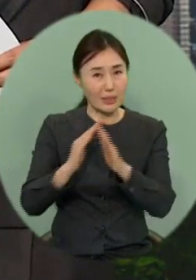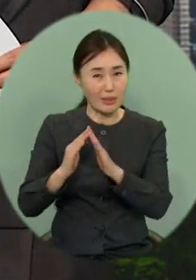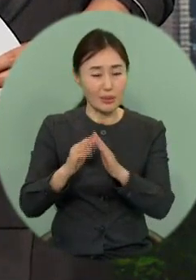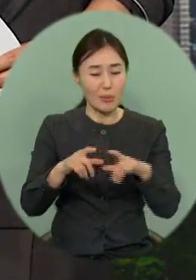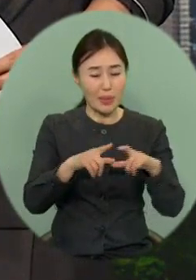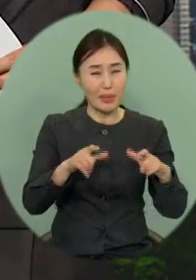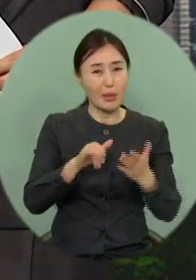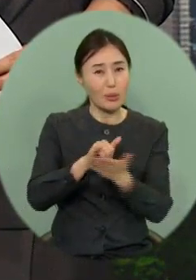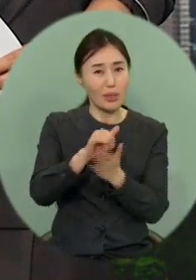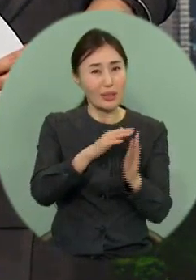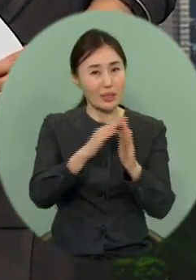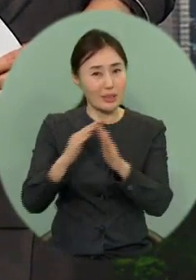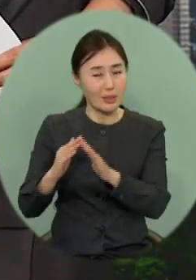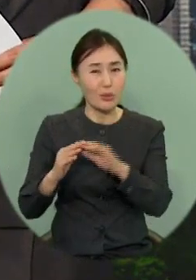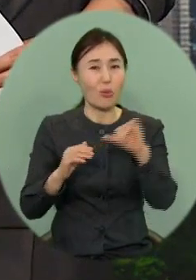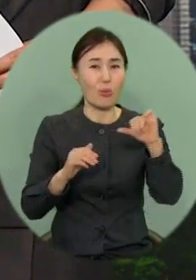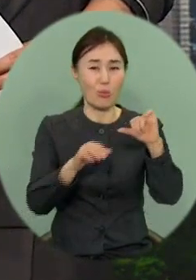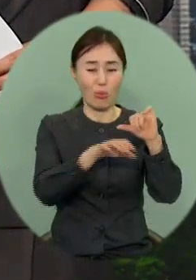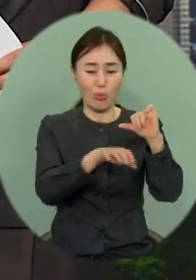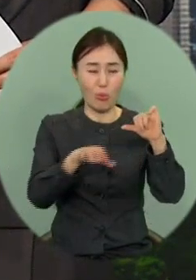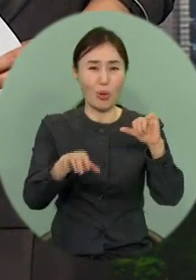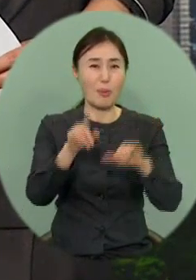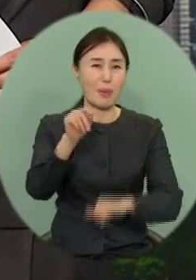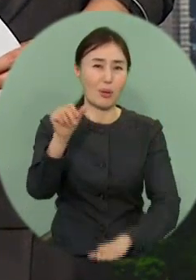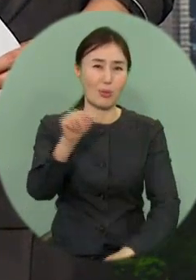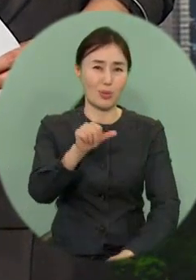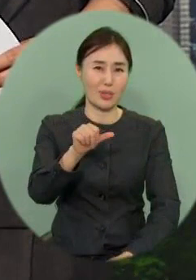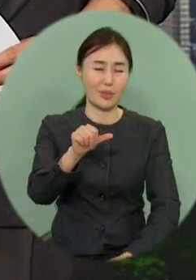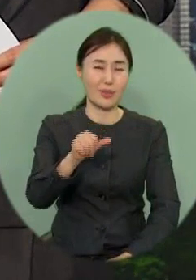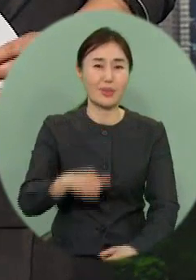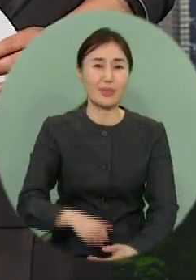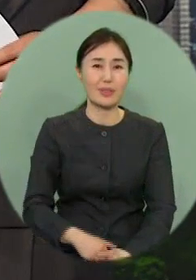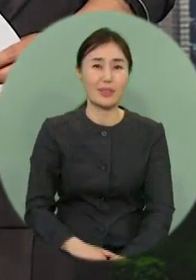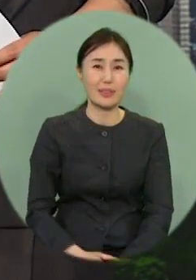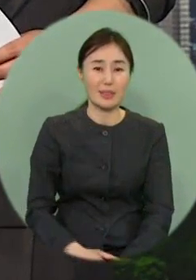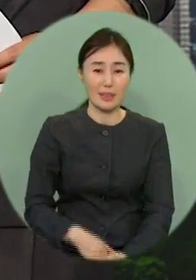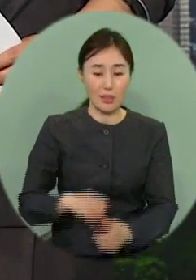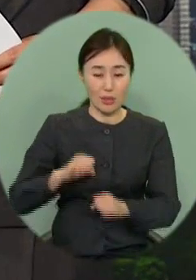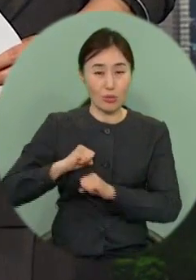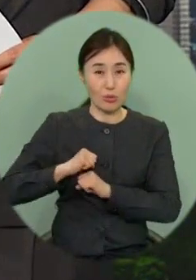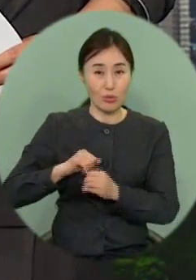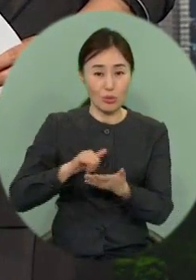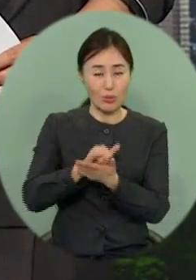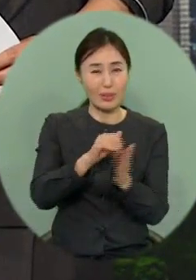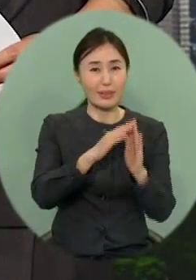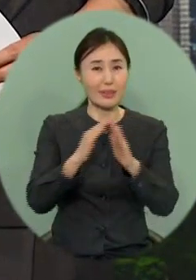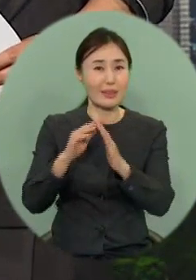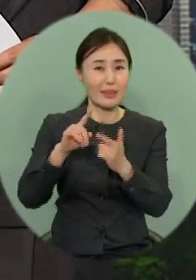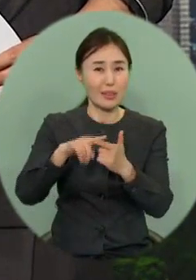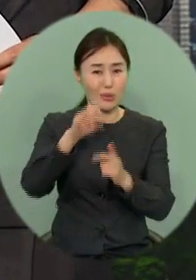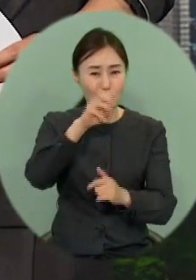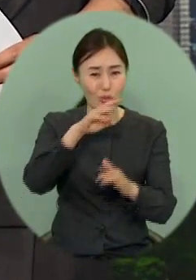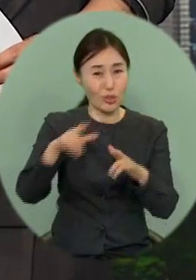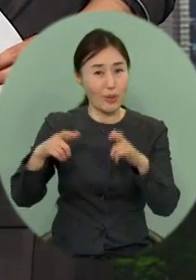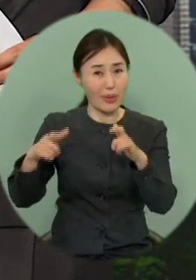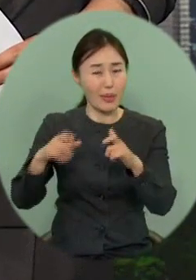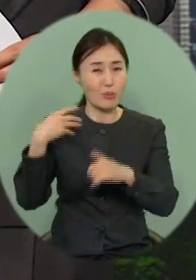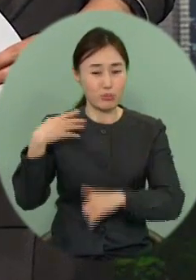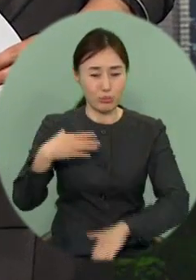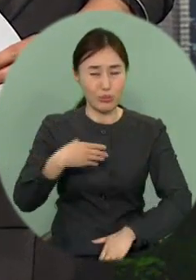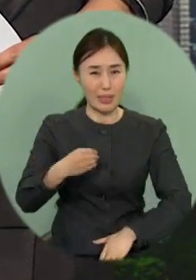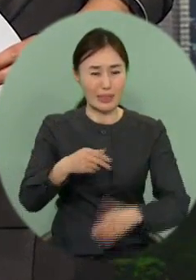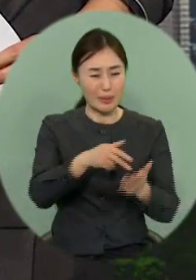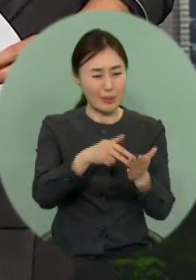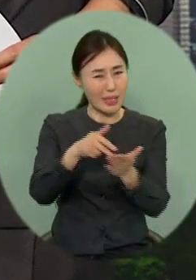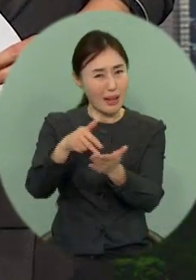공항 이전 등 다섯 개로 모두 15,000 여건입니다 특히 군공항 이전에 대한 광주와 전남 무한 등의